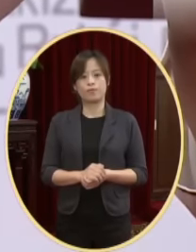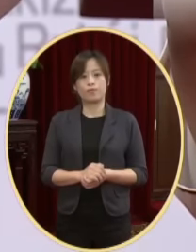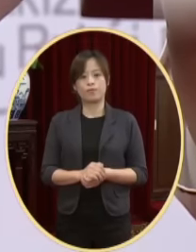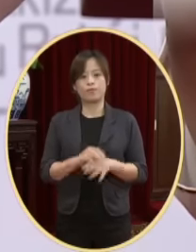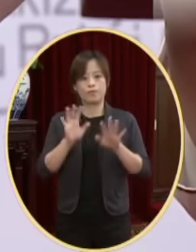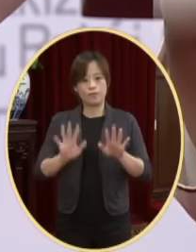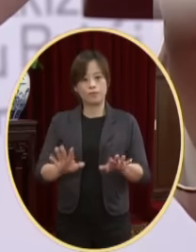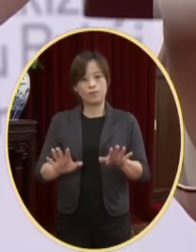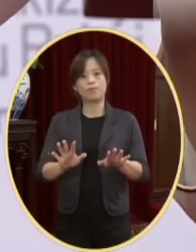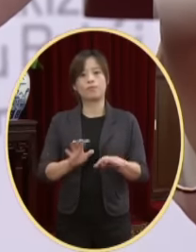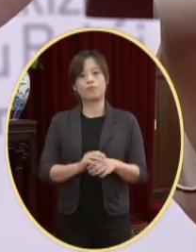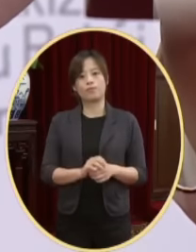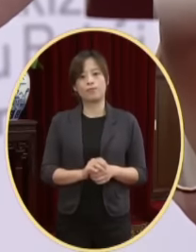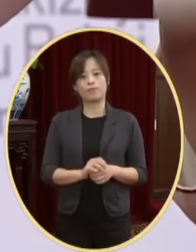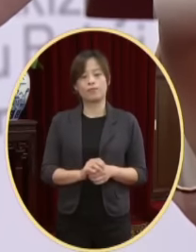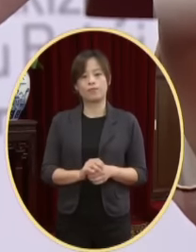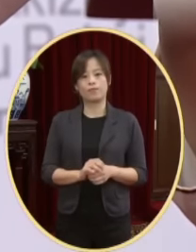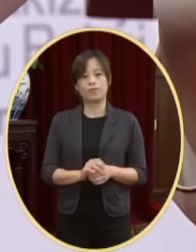今天